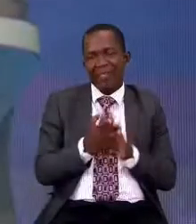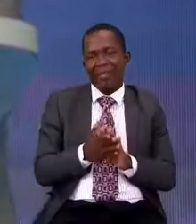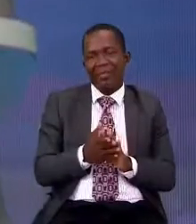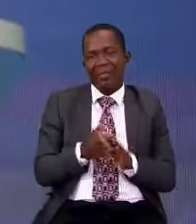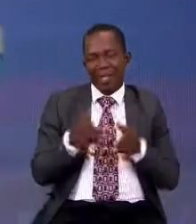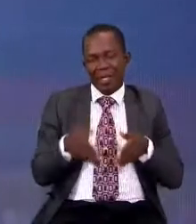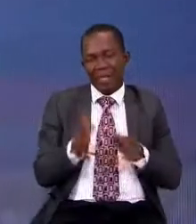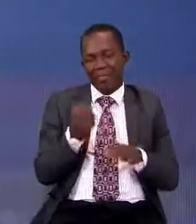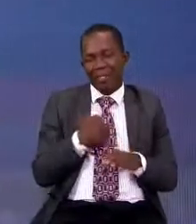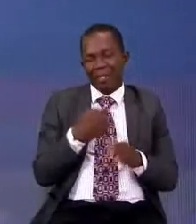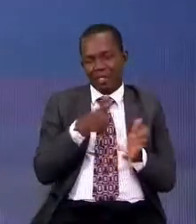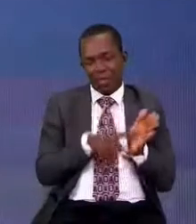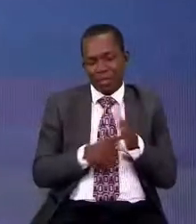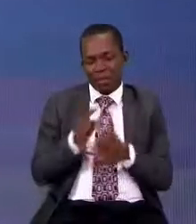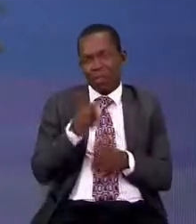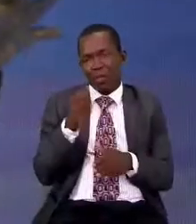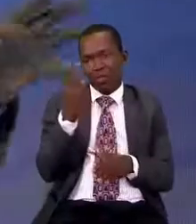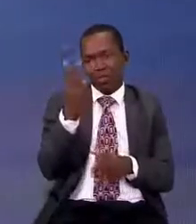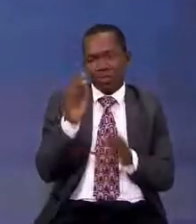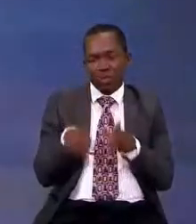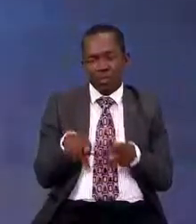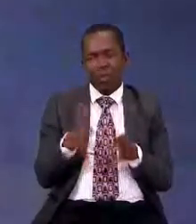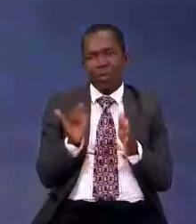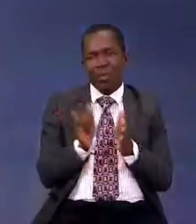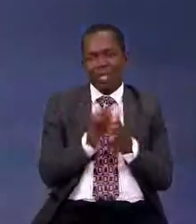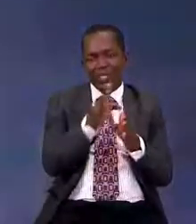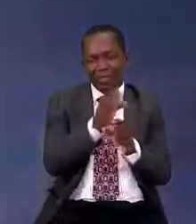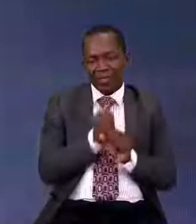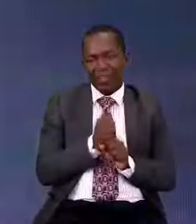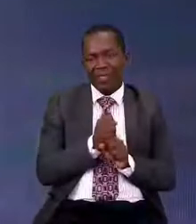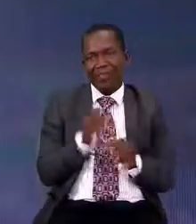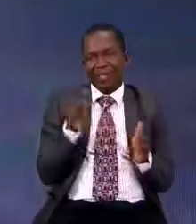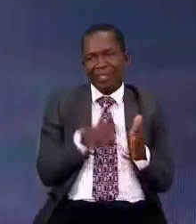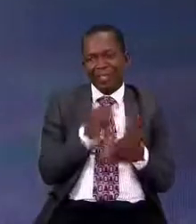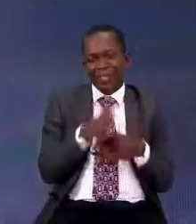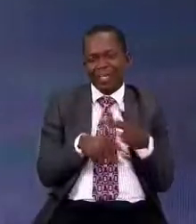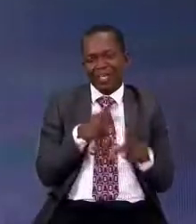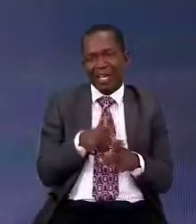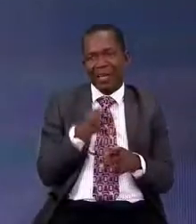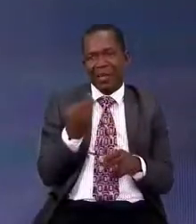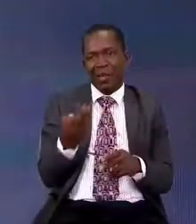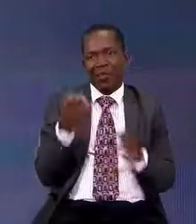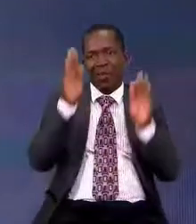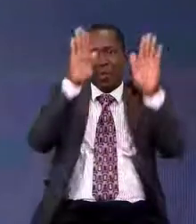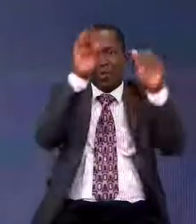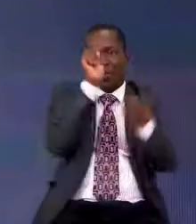reçu ce miracle. Il y a cette sœur bien-aimée,